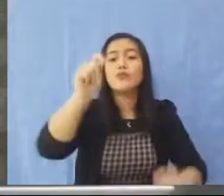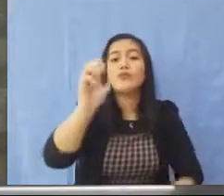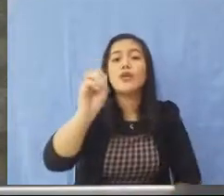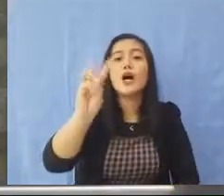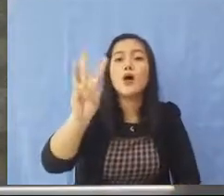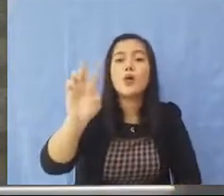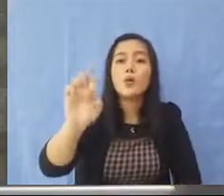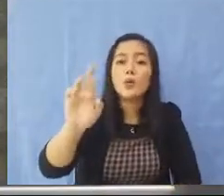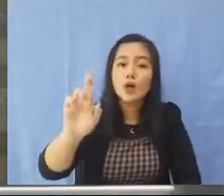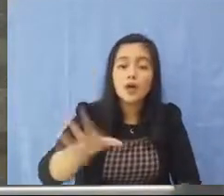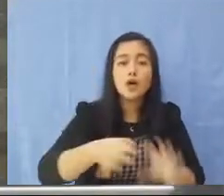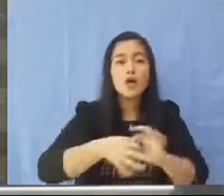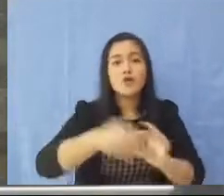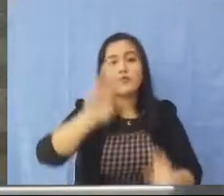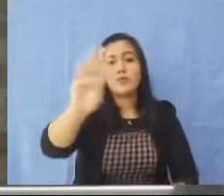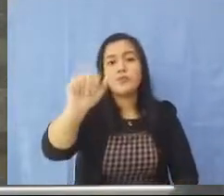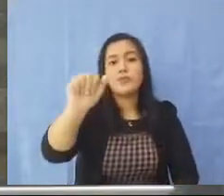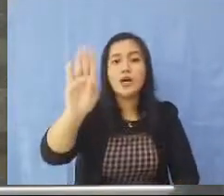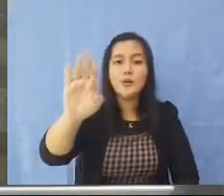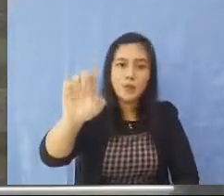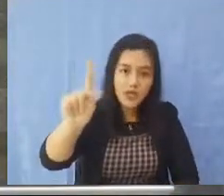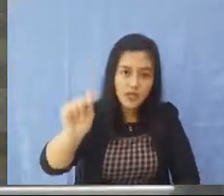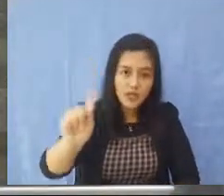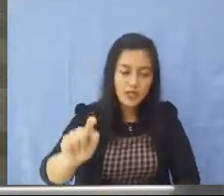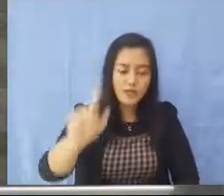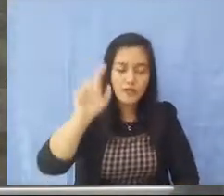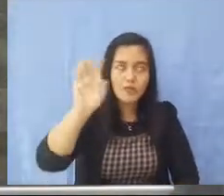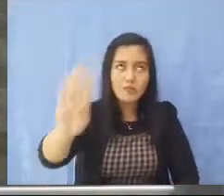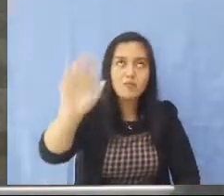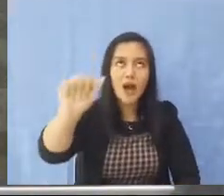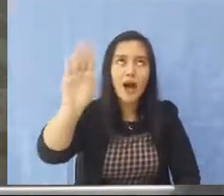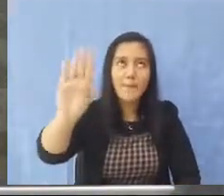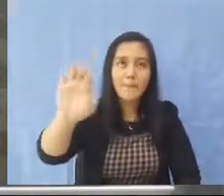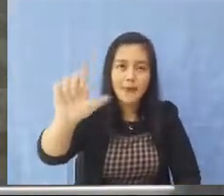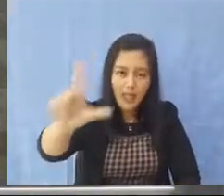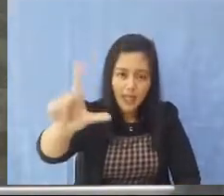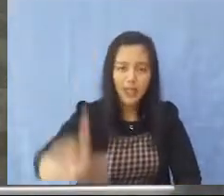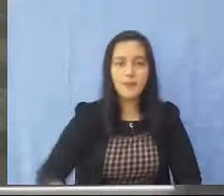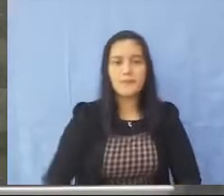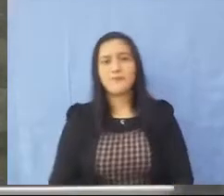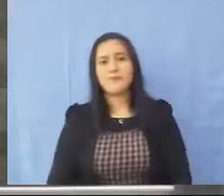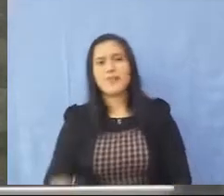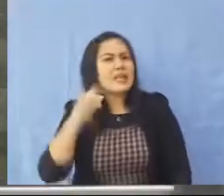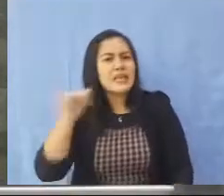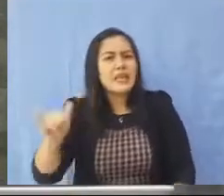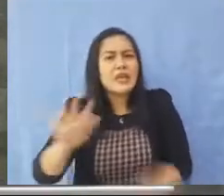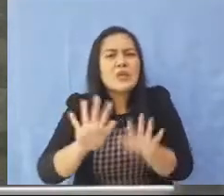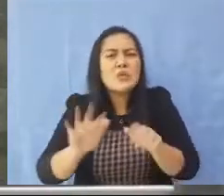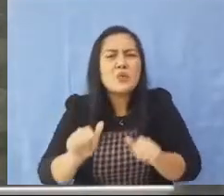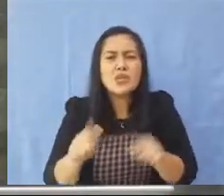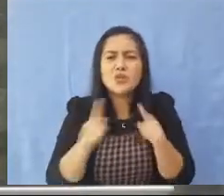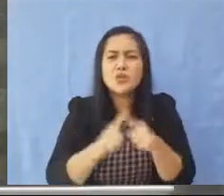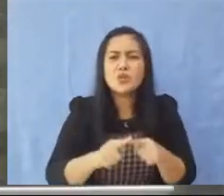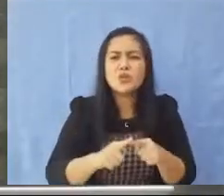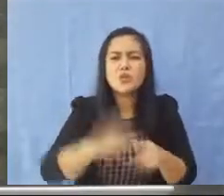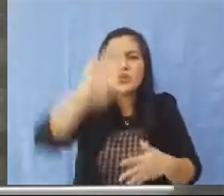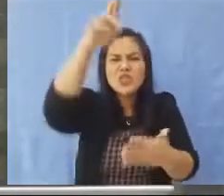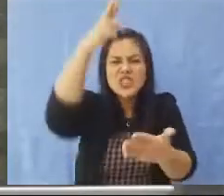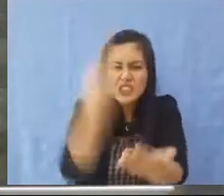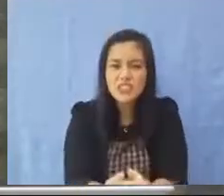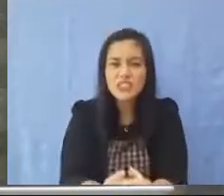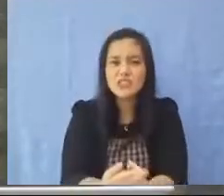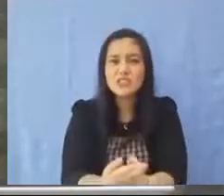They want to make the tower para makaabot sila sa langit. Makikita nyo yung pride niya. Sabi ko sa inyo, the pride of man.